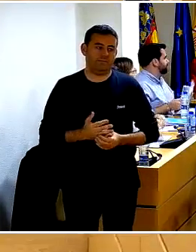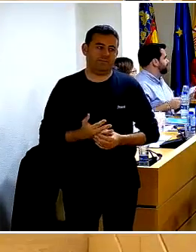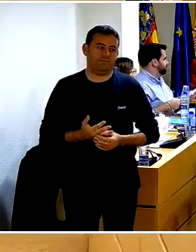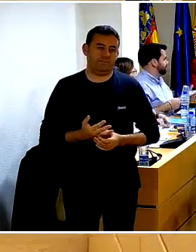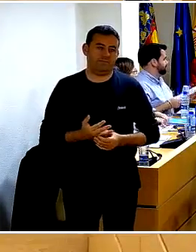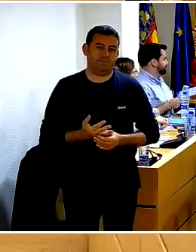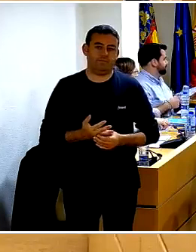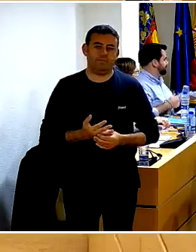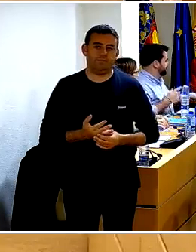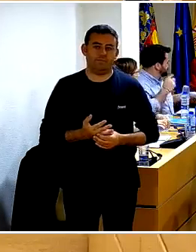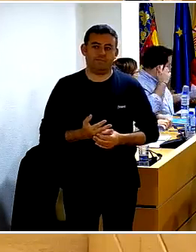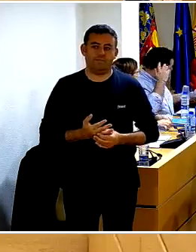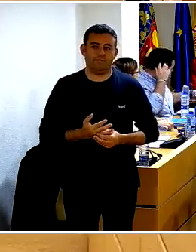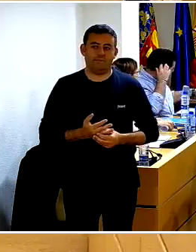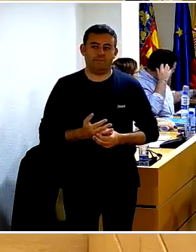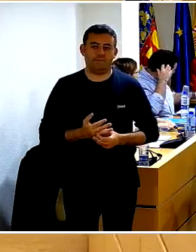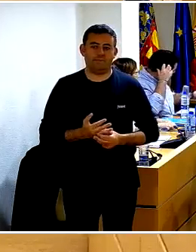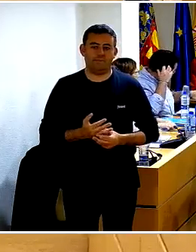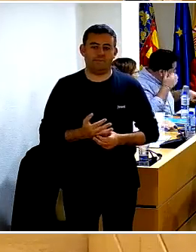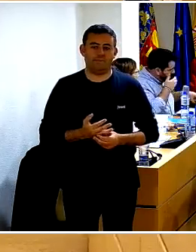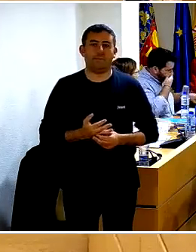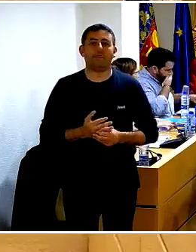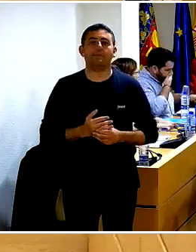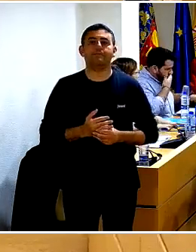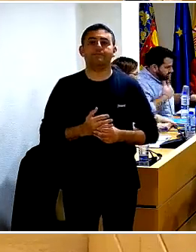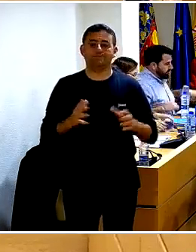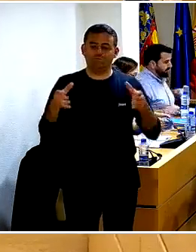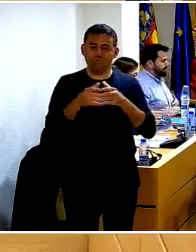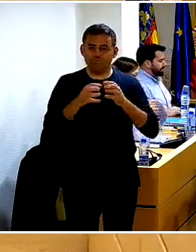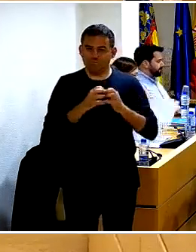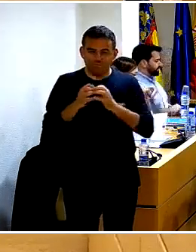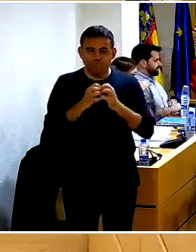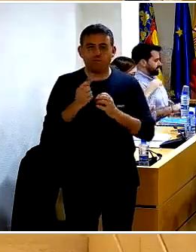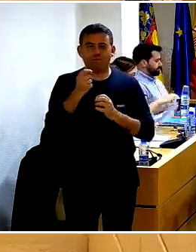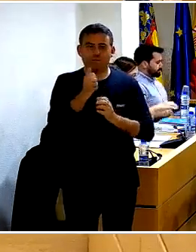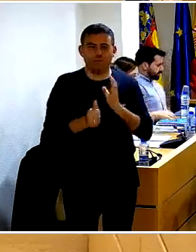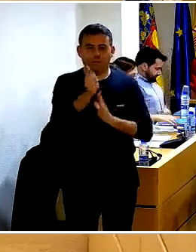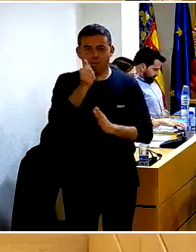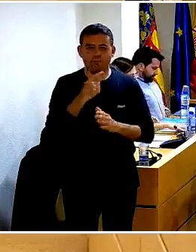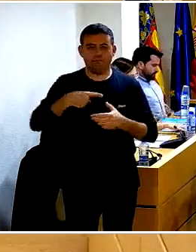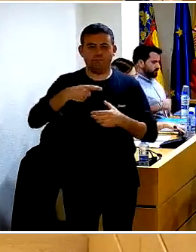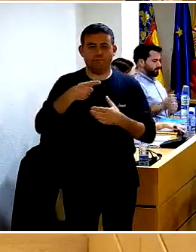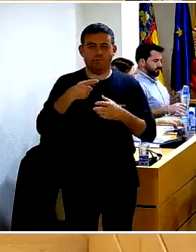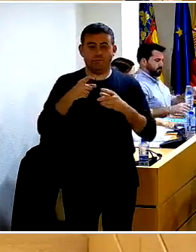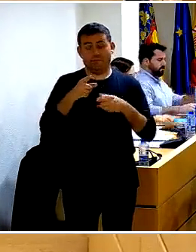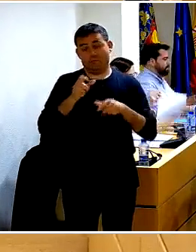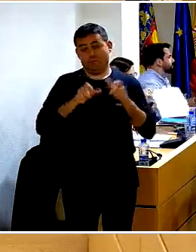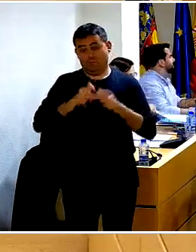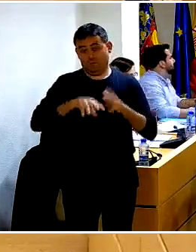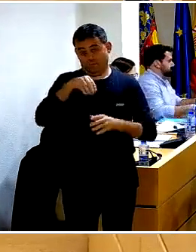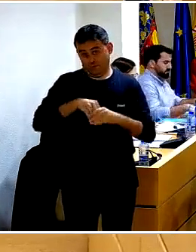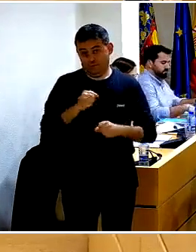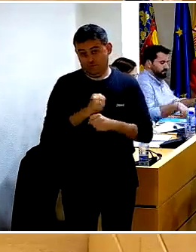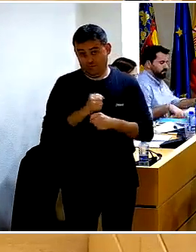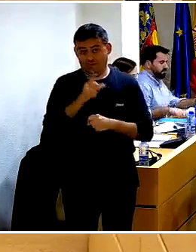La proposta està dictaminada per la comissió informativa corresponent i és aprovar inicialment la plantilla de personal i la RPT de l'Ajuntament per a